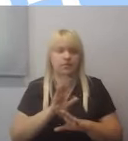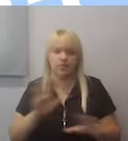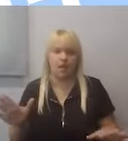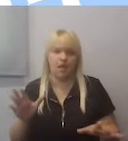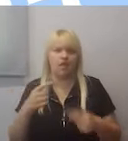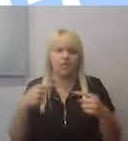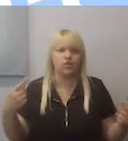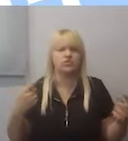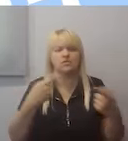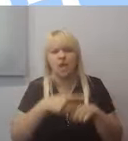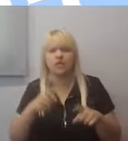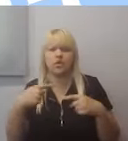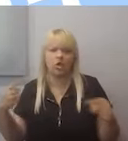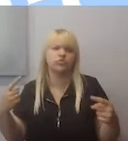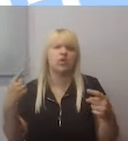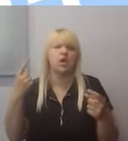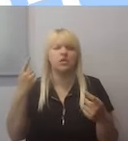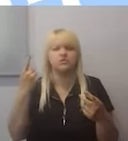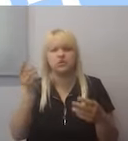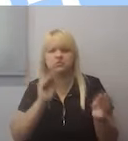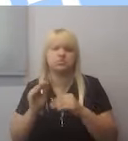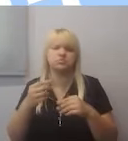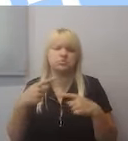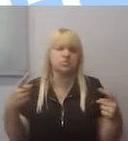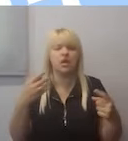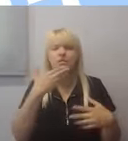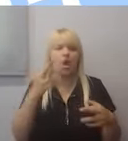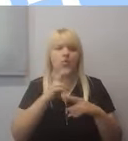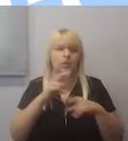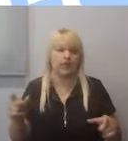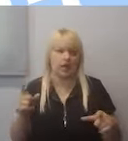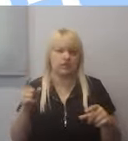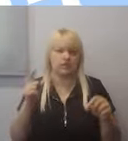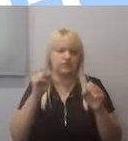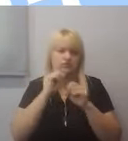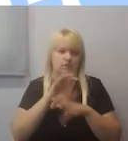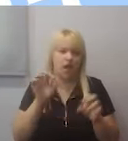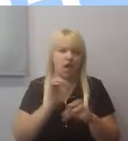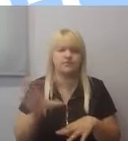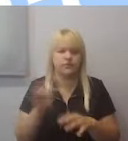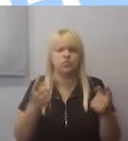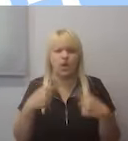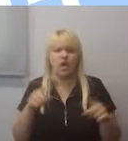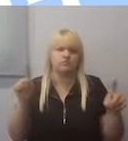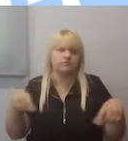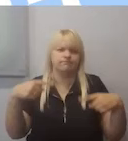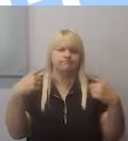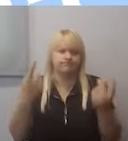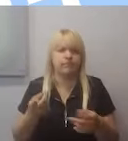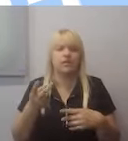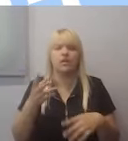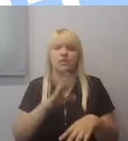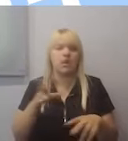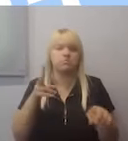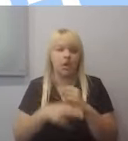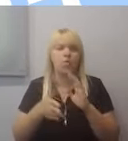taktikas un tā tālāk nav identisku stāstu un vis visu laiki viss attīstās un nepārtraukti uzlabo apstākļus tas